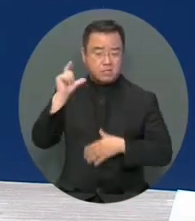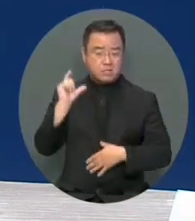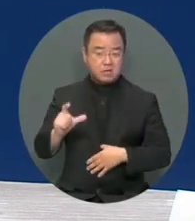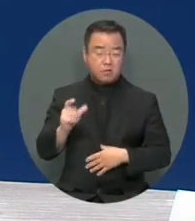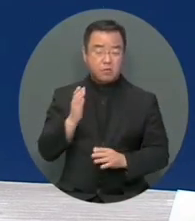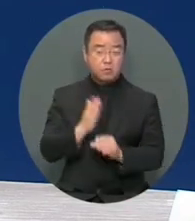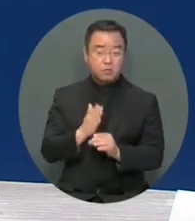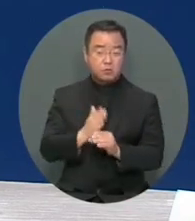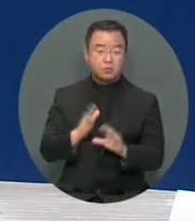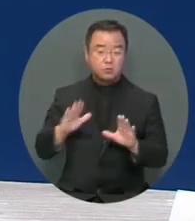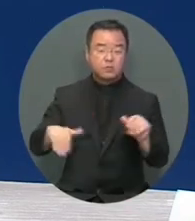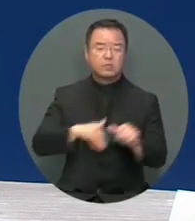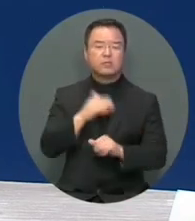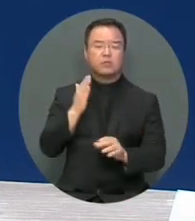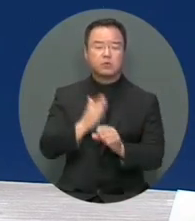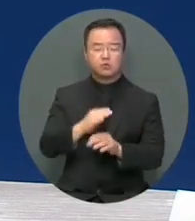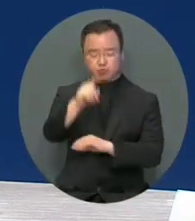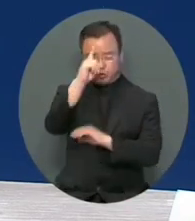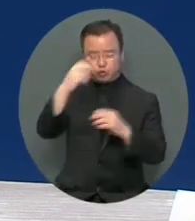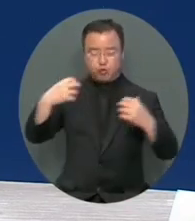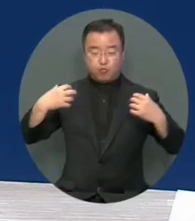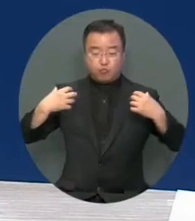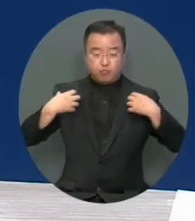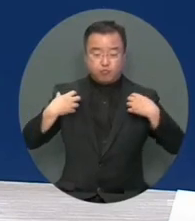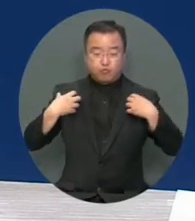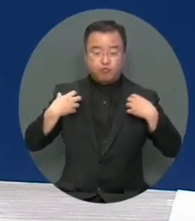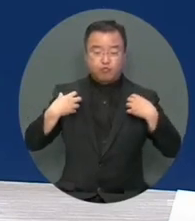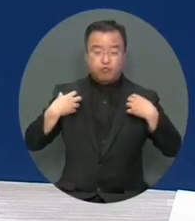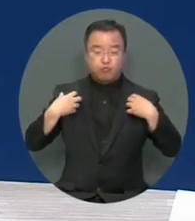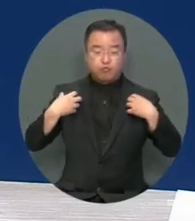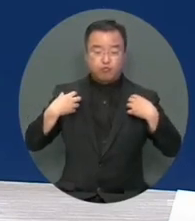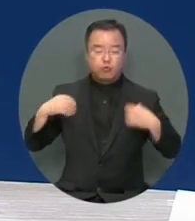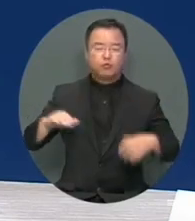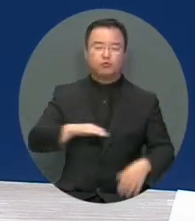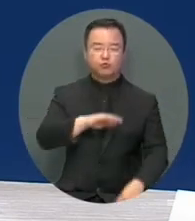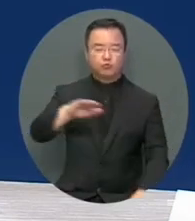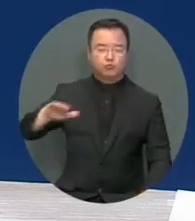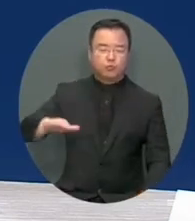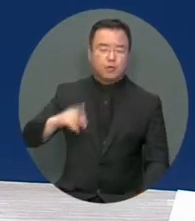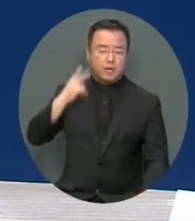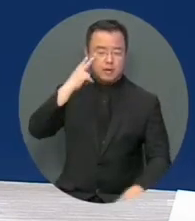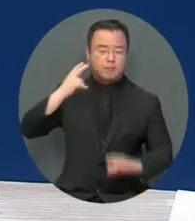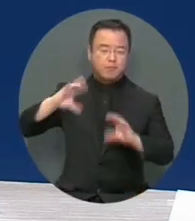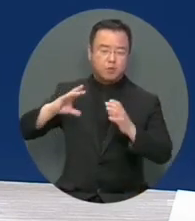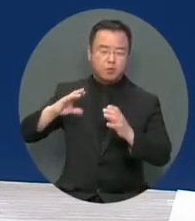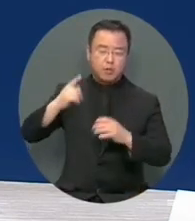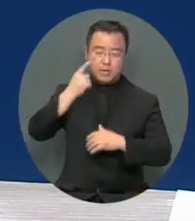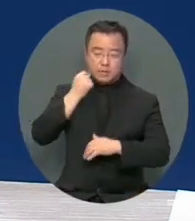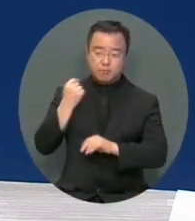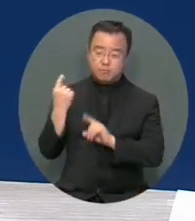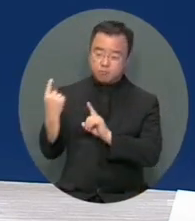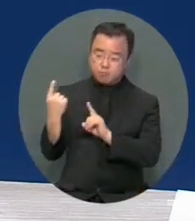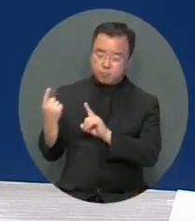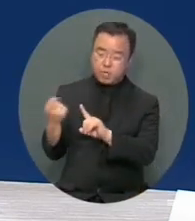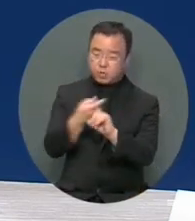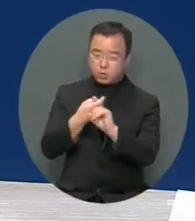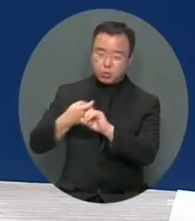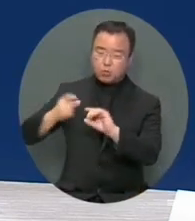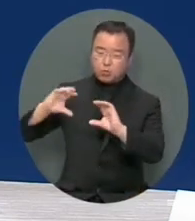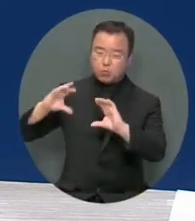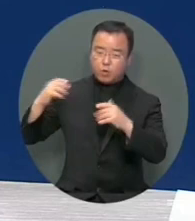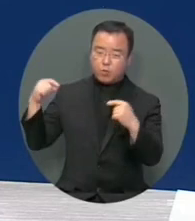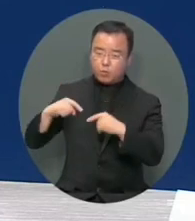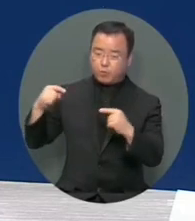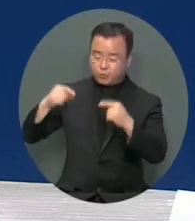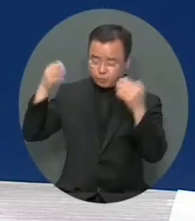이런 과정에서 정부로서는 우리 미국, 일본과의 동맹 외교에 치중할 수밖에 없는